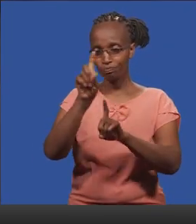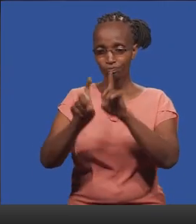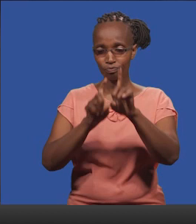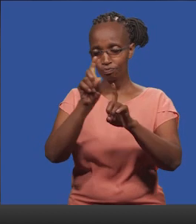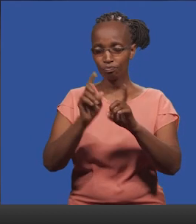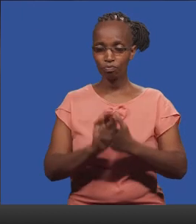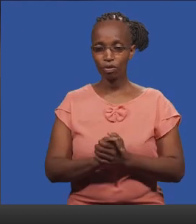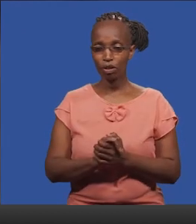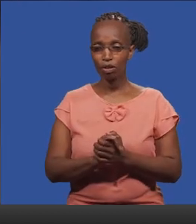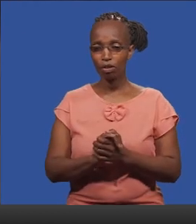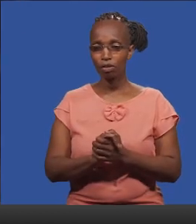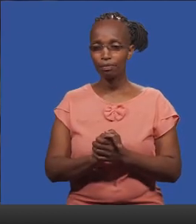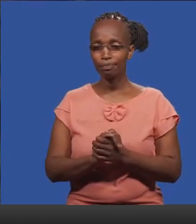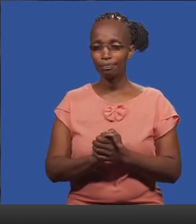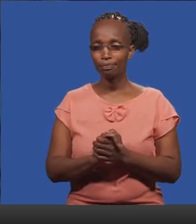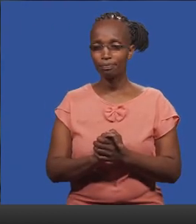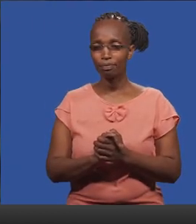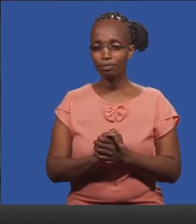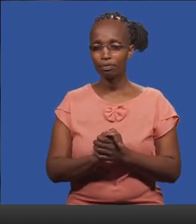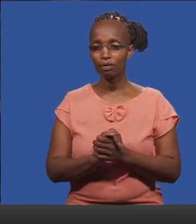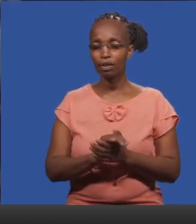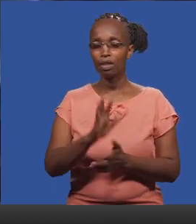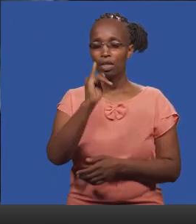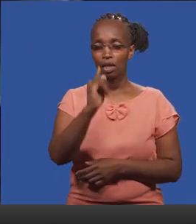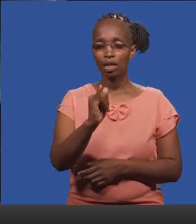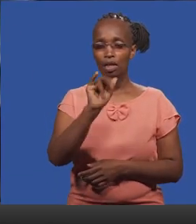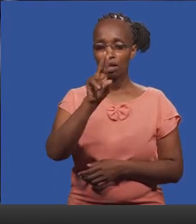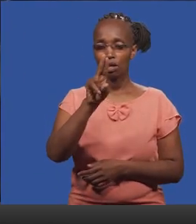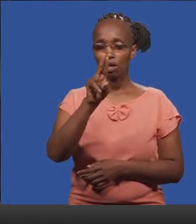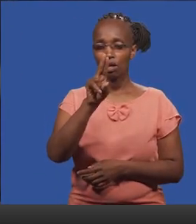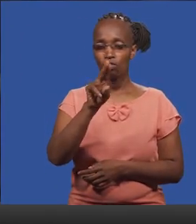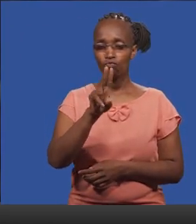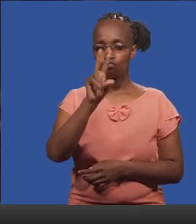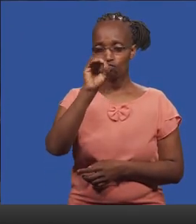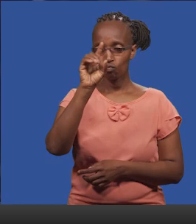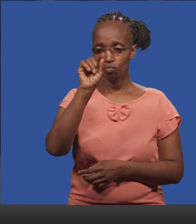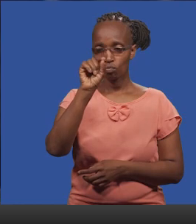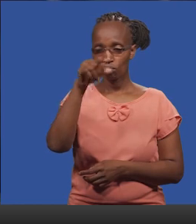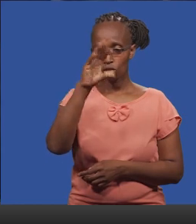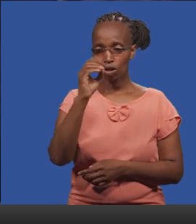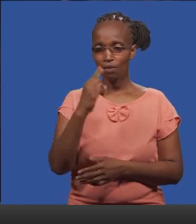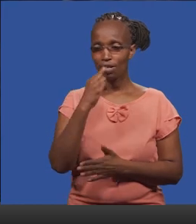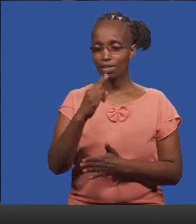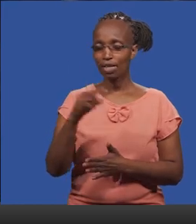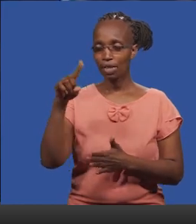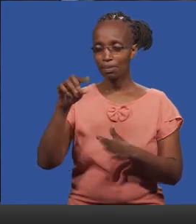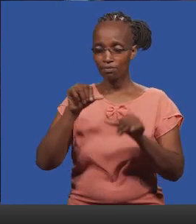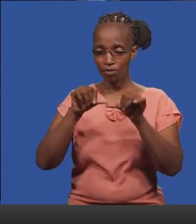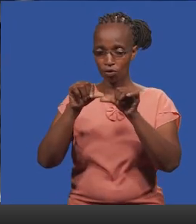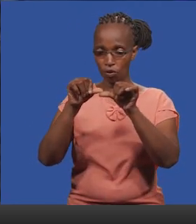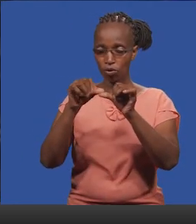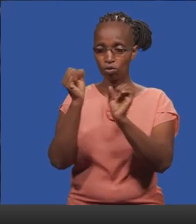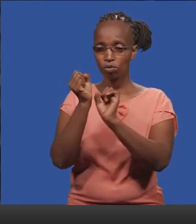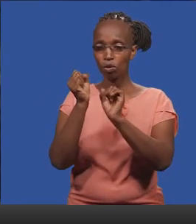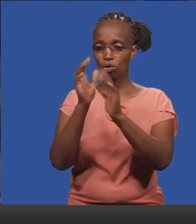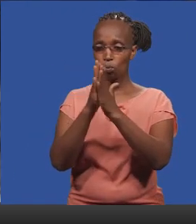ya kata baada ya kushuhudia ufunguzi wa kontena la mitihani. Ivuto alisema wamepeleka watumishi wa kutosha kuhakikisha